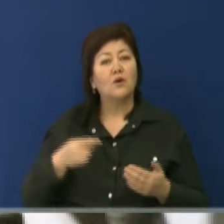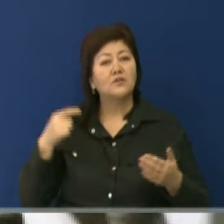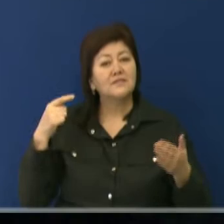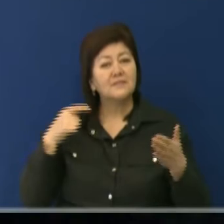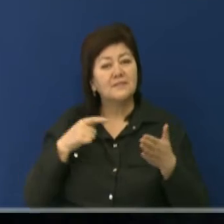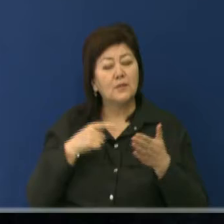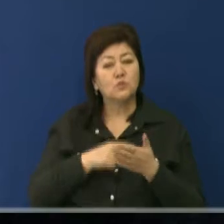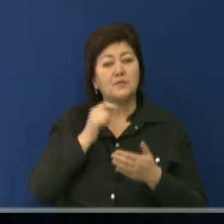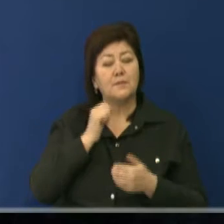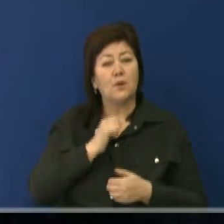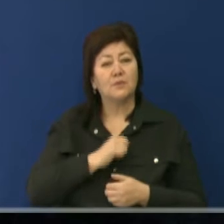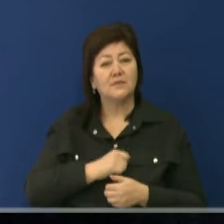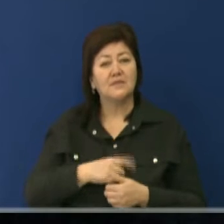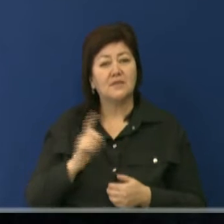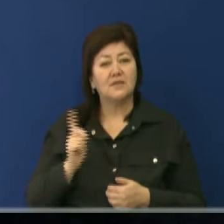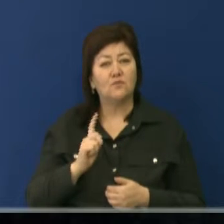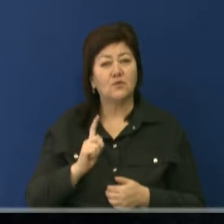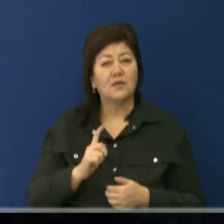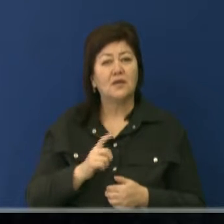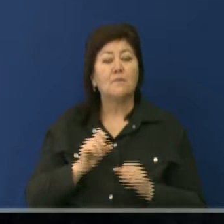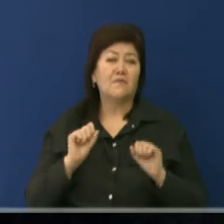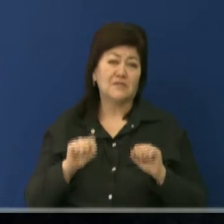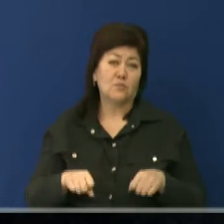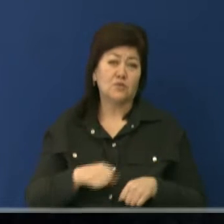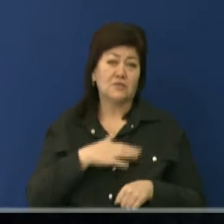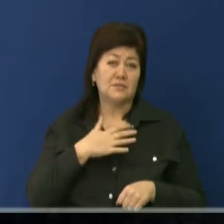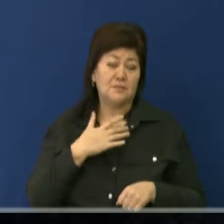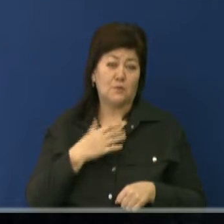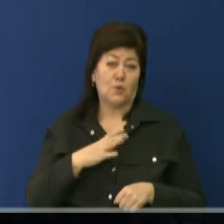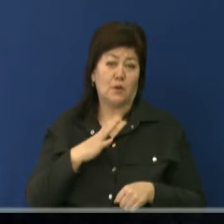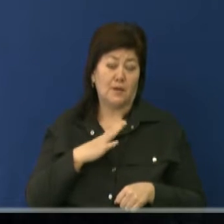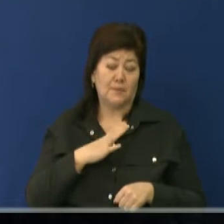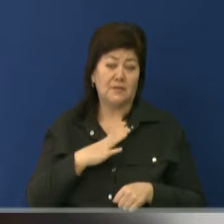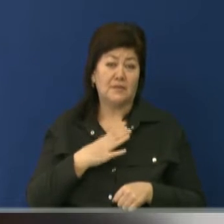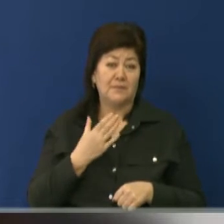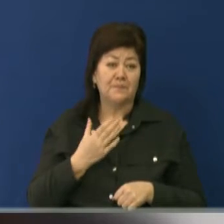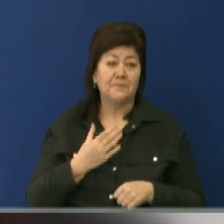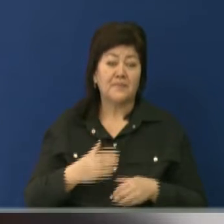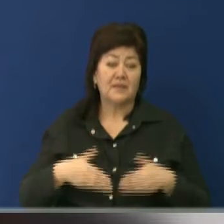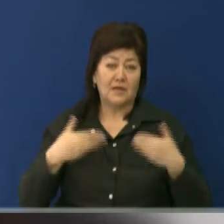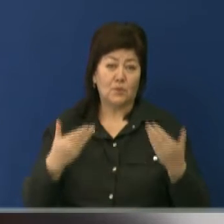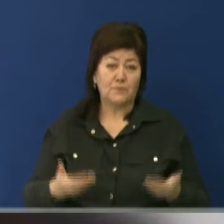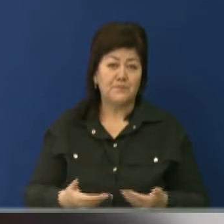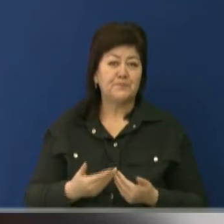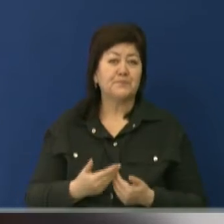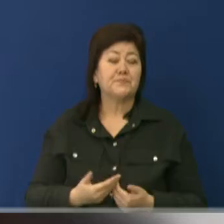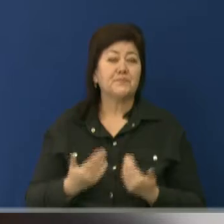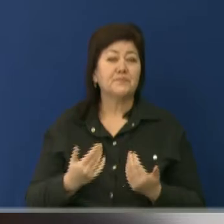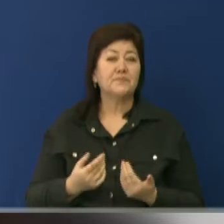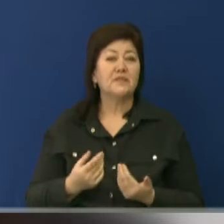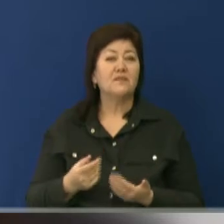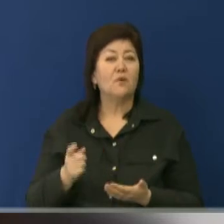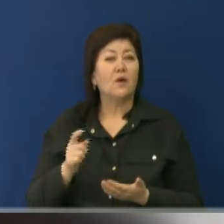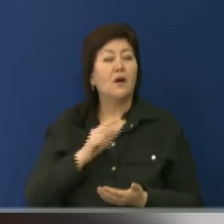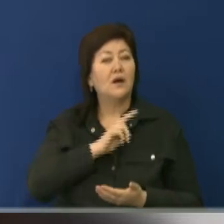Кескеген жарыстың алдында олардың жағдайын жасап, шынықтырып, шыңдайтын бапкердің еңбегі ерен. Өзінің жаттықтырушы оқытушылық қызметінде